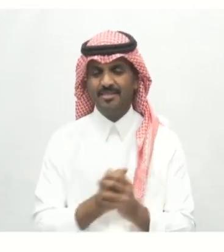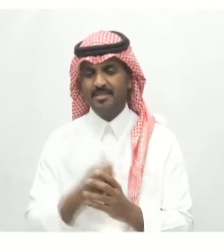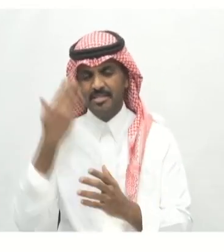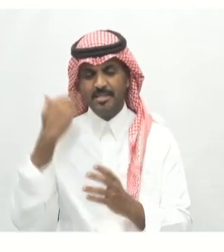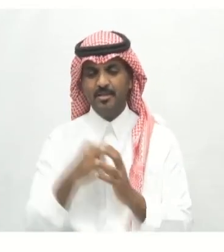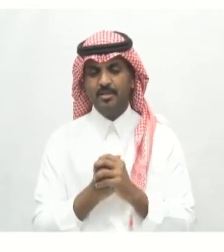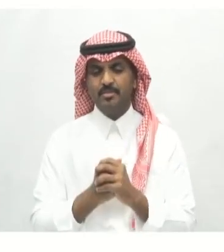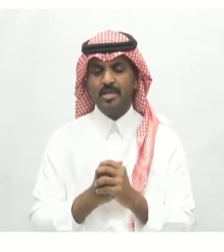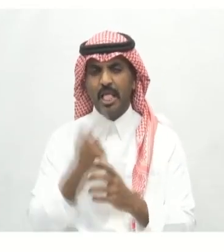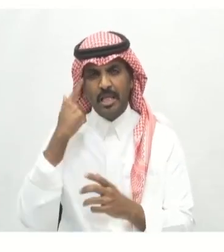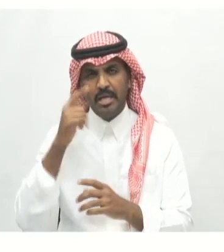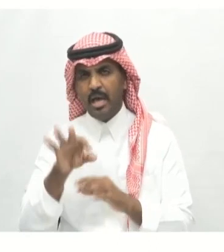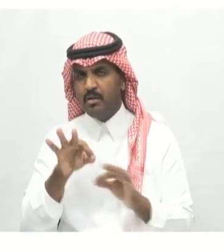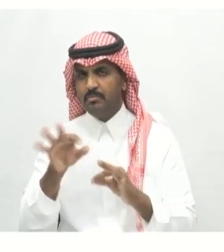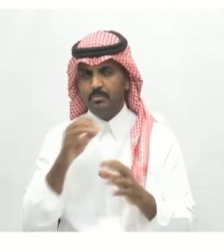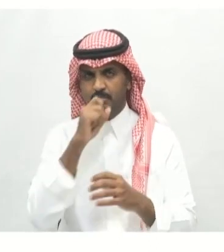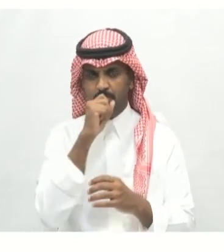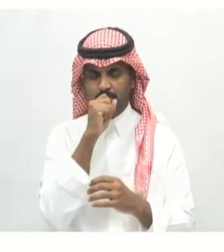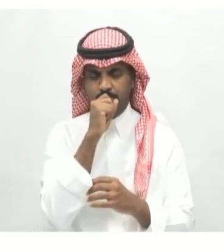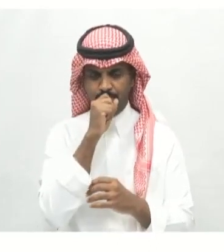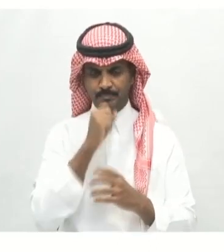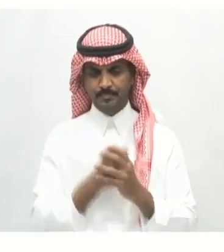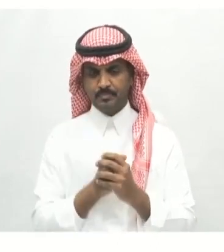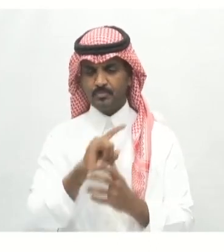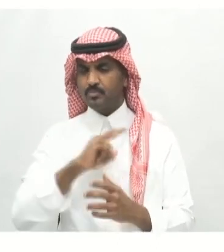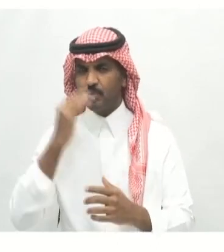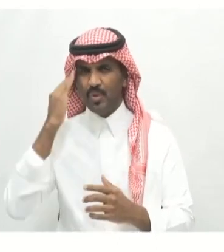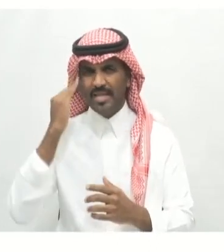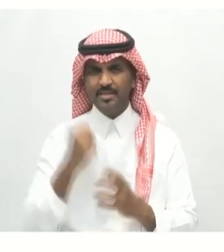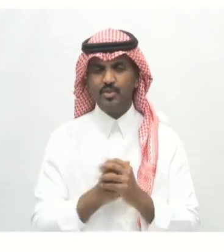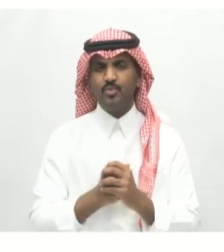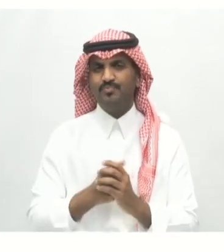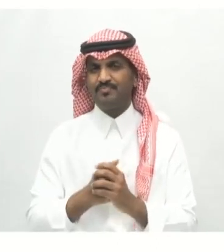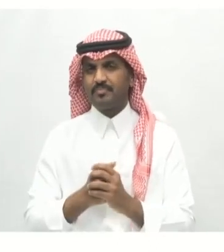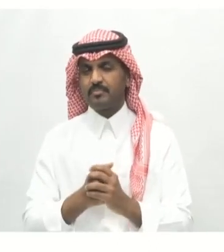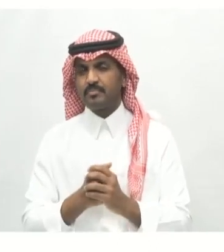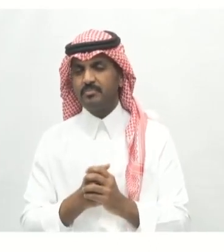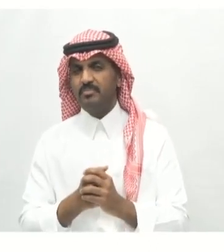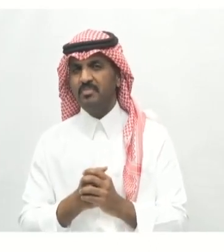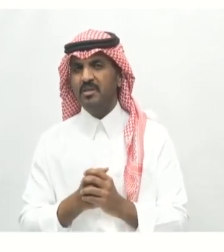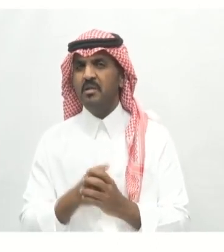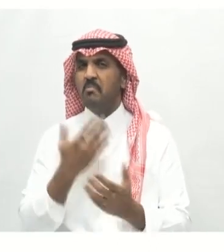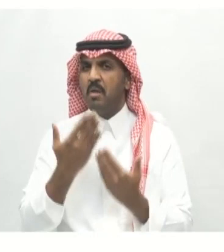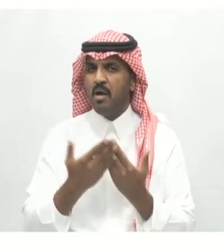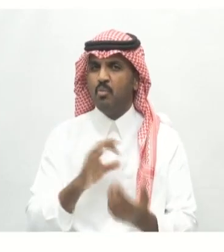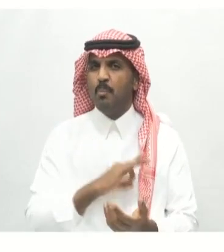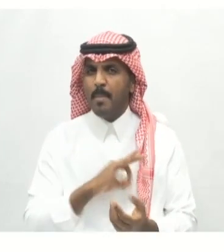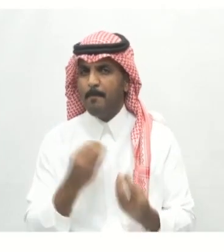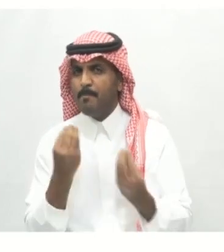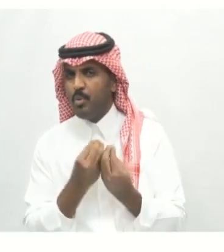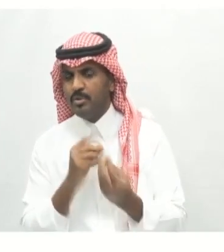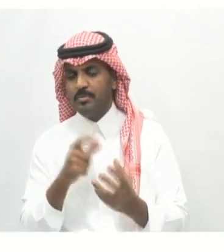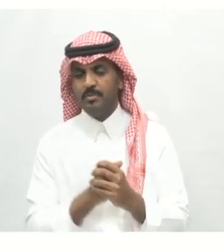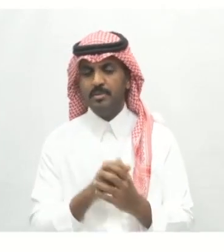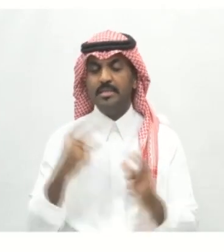لمجيء التخيير قال ولا تنسوا الفضل بينكم فهنا الله جل وعلا في هذا السياق